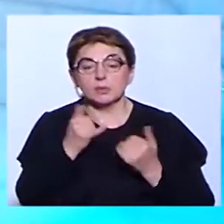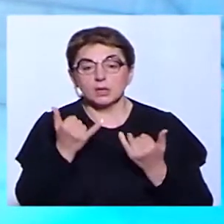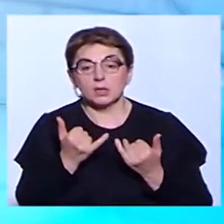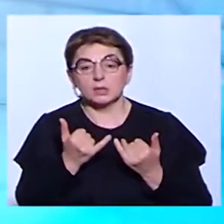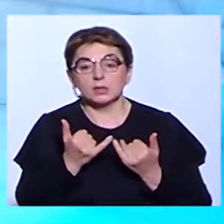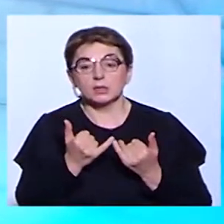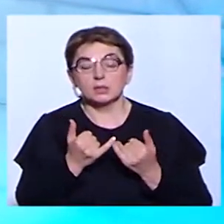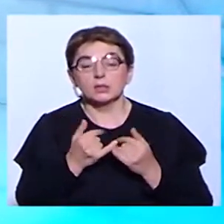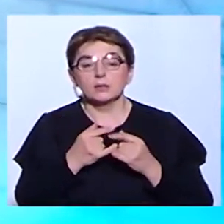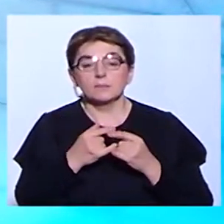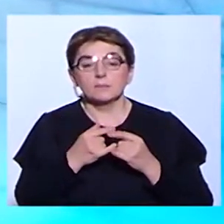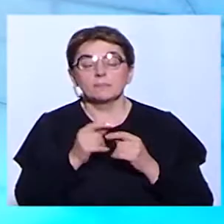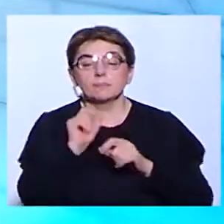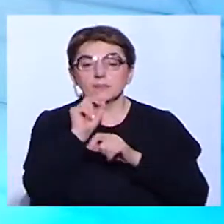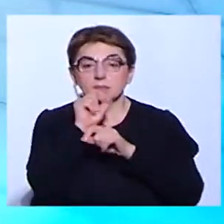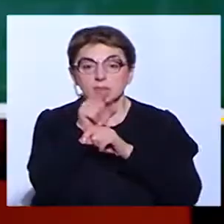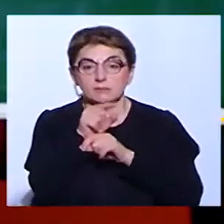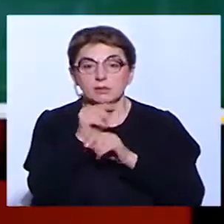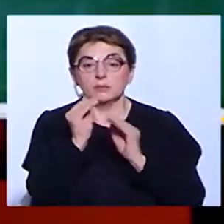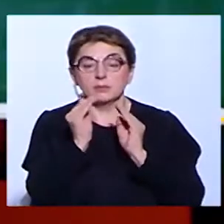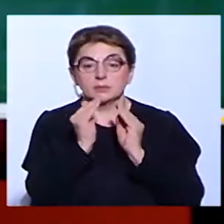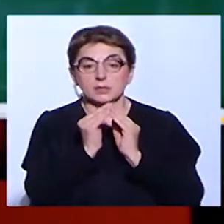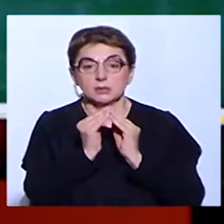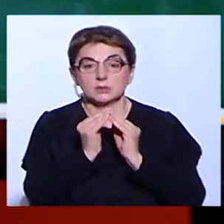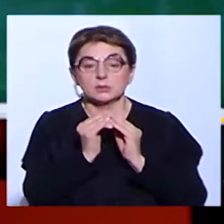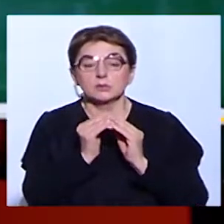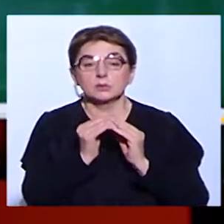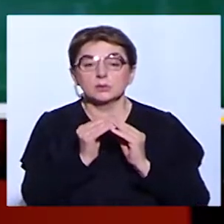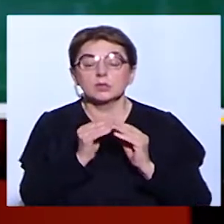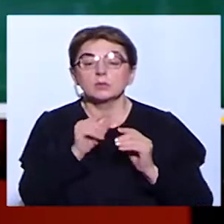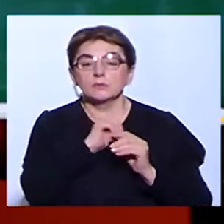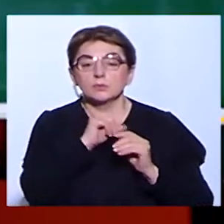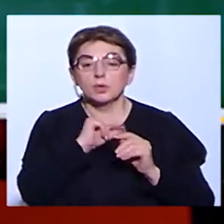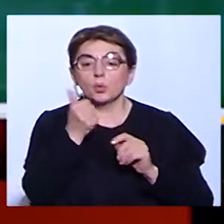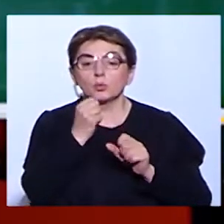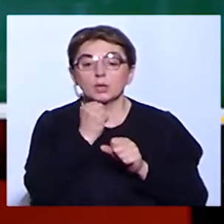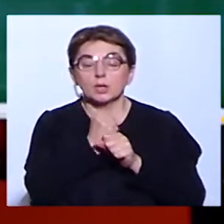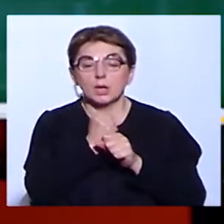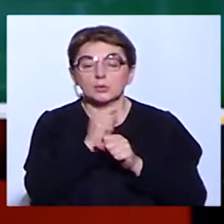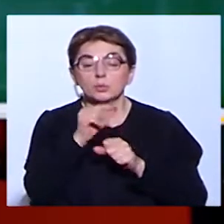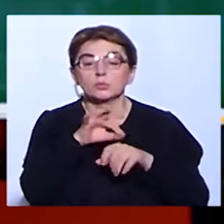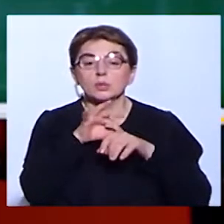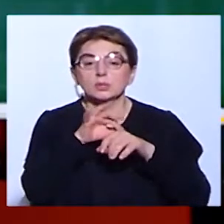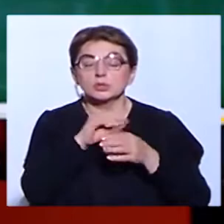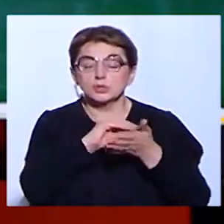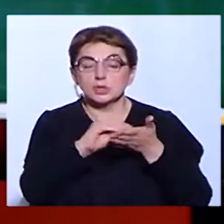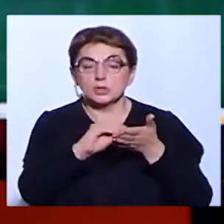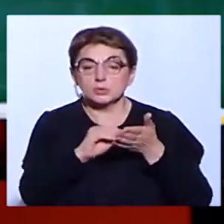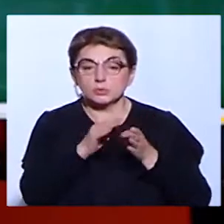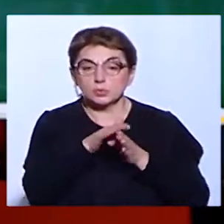კი გადავიდეთ დავალების განხილვაზე. მე თქვენ მოგცემთ ინსტრუქციას, როგორ უნდა შეასრულოთ